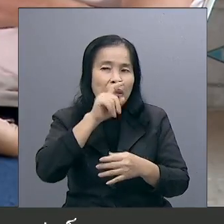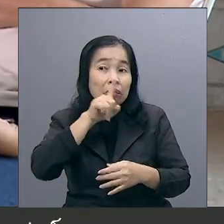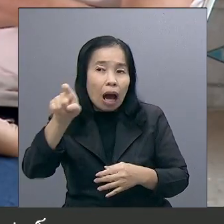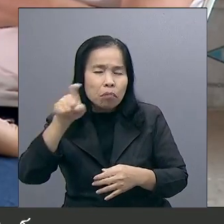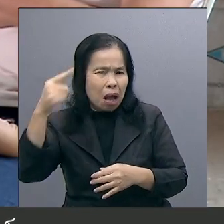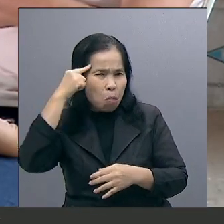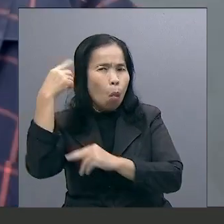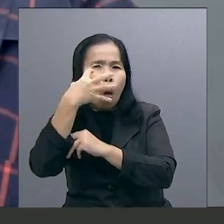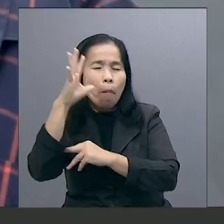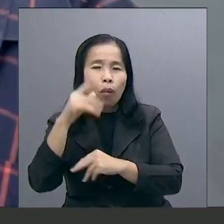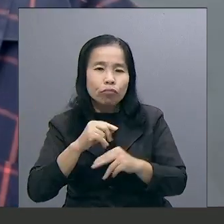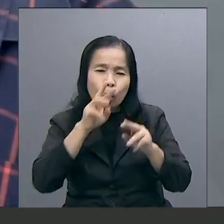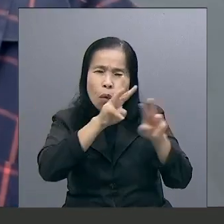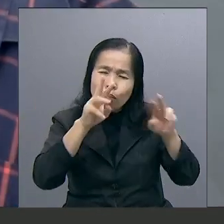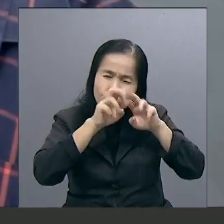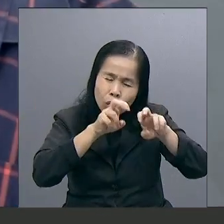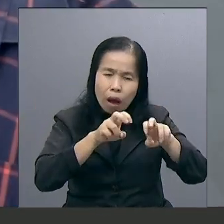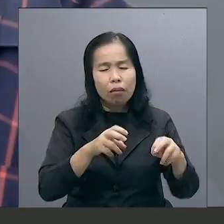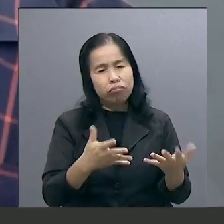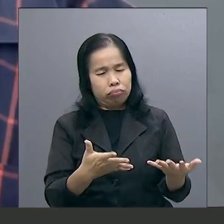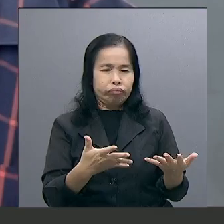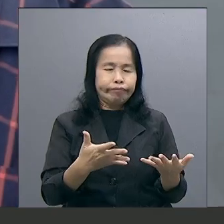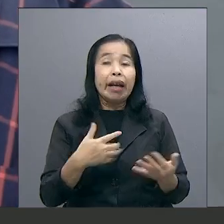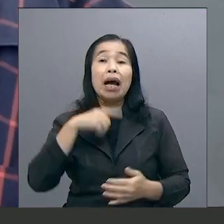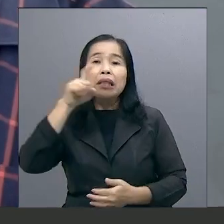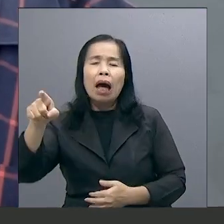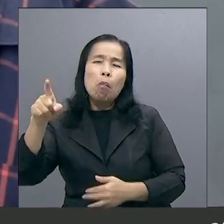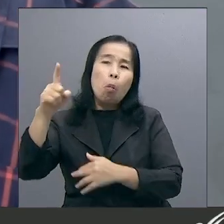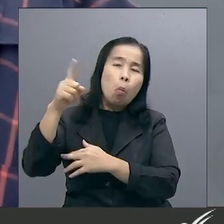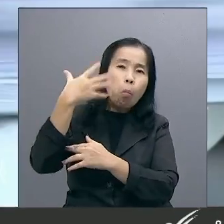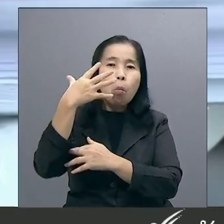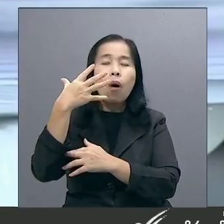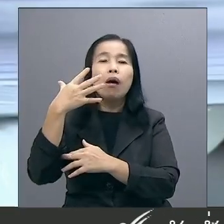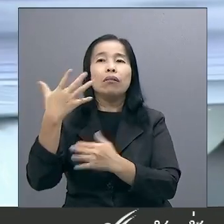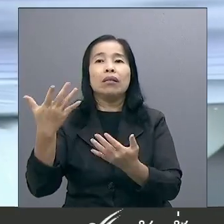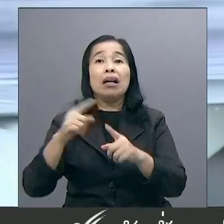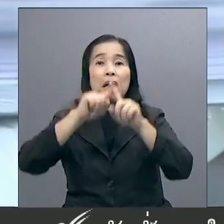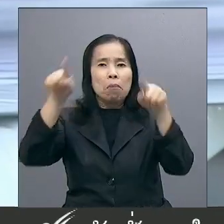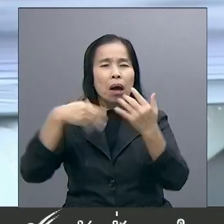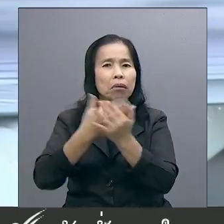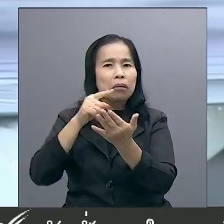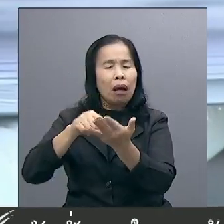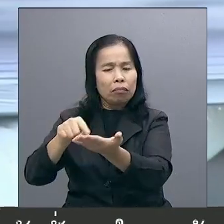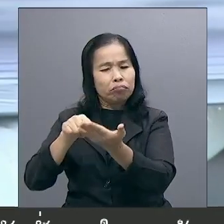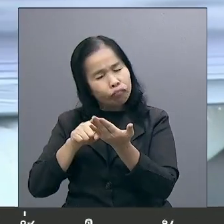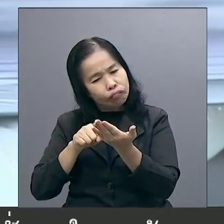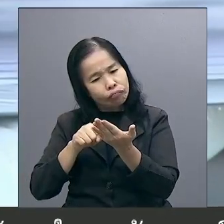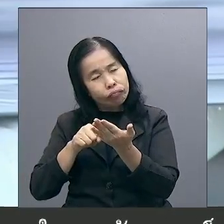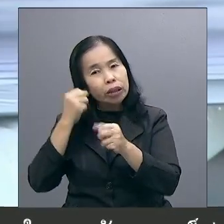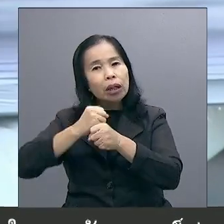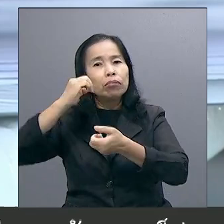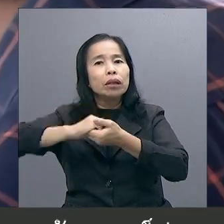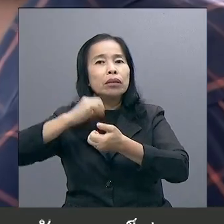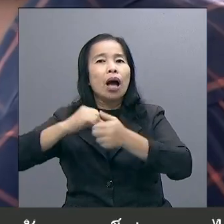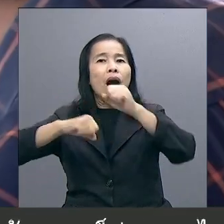หากตรสอบเอกสารที่ผู้สิหáiมีเพีงหนึ่เดียวจากบิษัทคู่กรณีคือใบเสนอราคา แต่ไม่ใช่ใบสัญญาก่อสราง